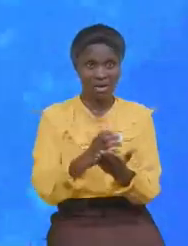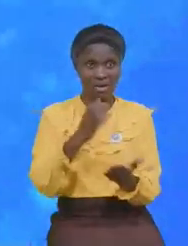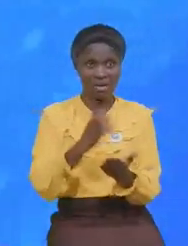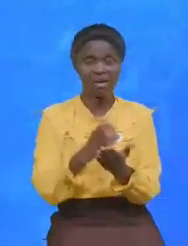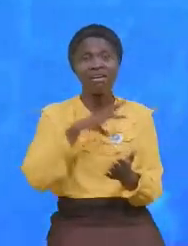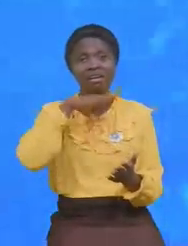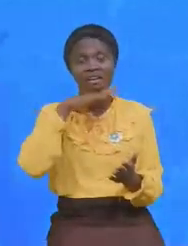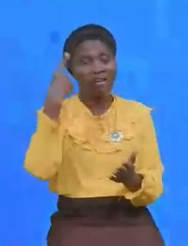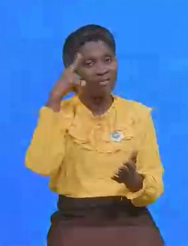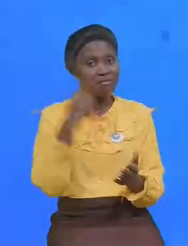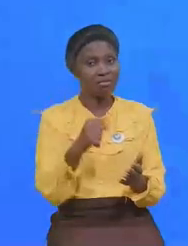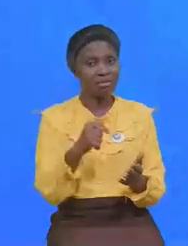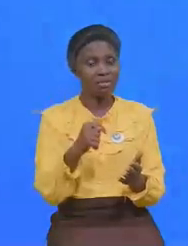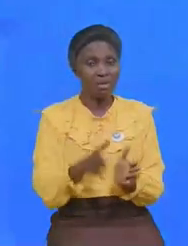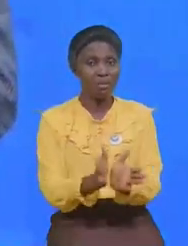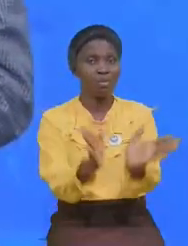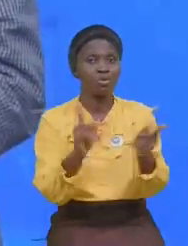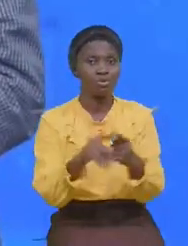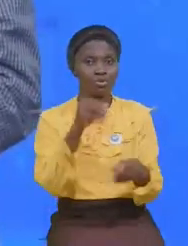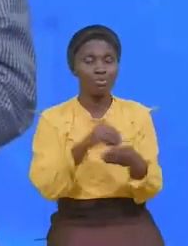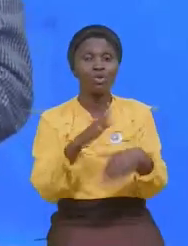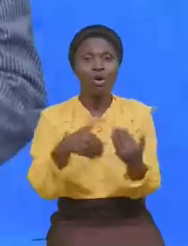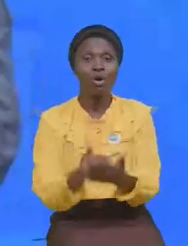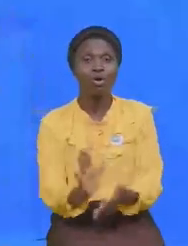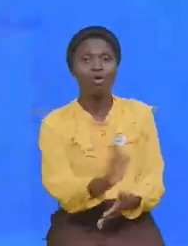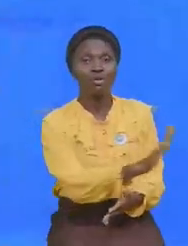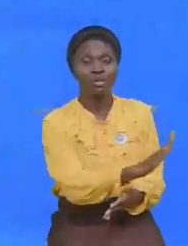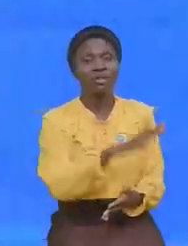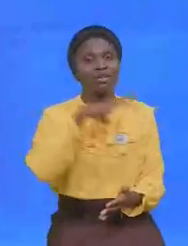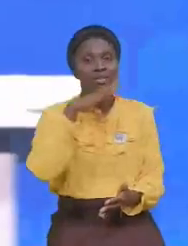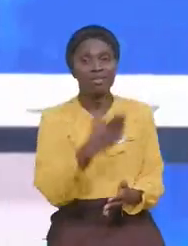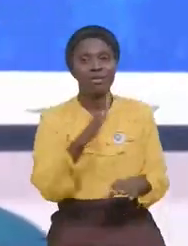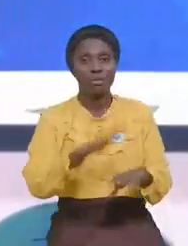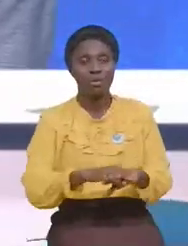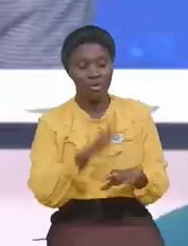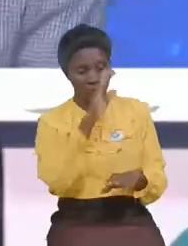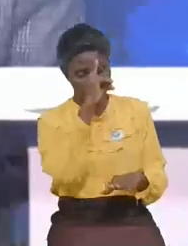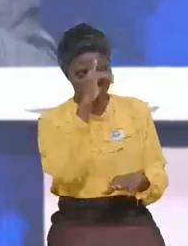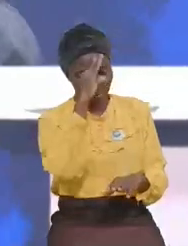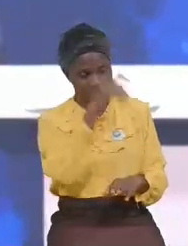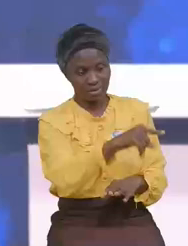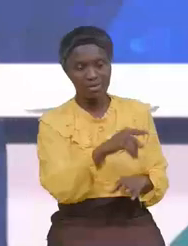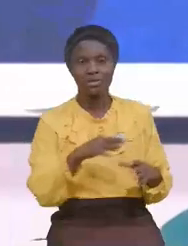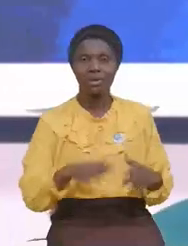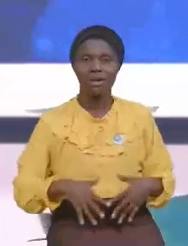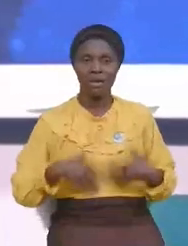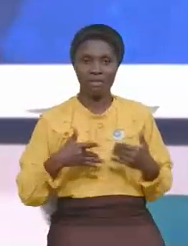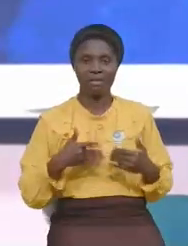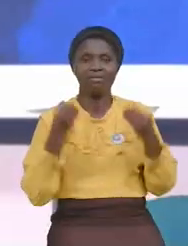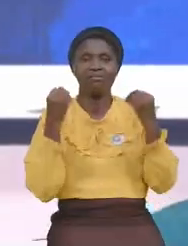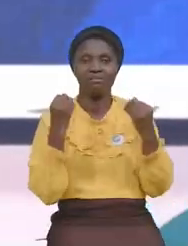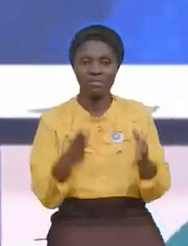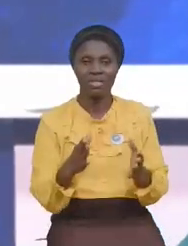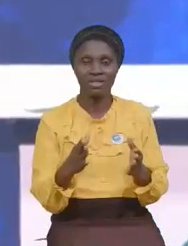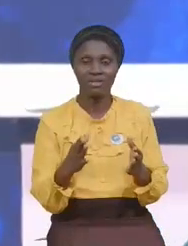et c'est une poubelle publique que tout le monde dépose les ordures. Il y avait beaucoup de